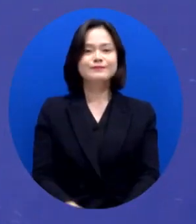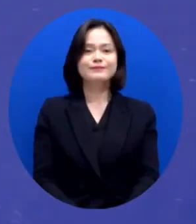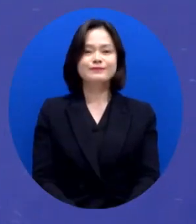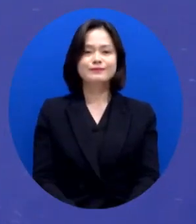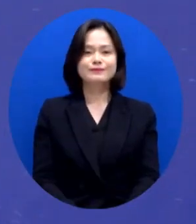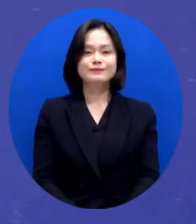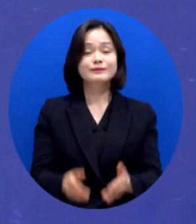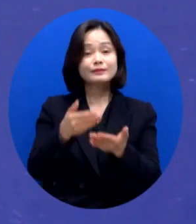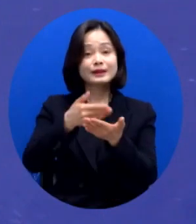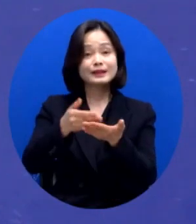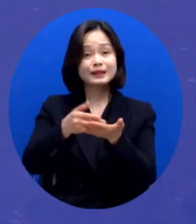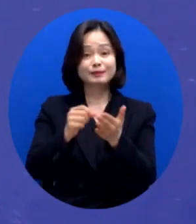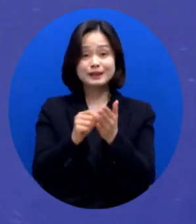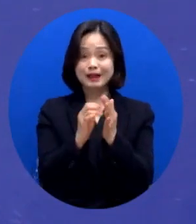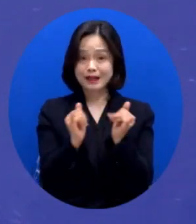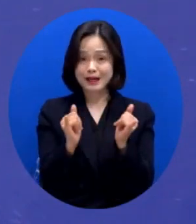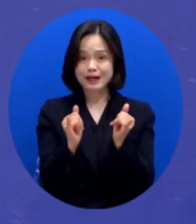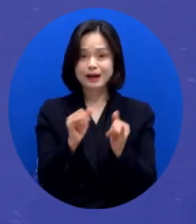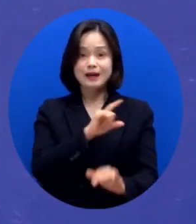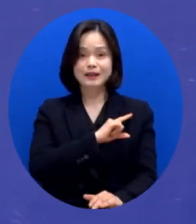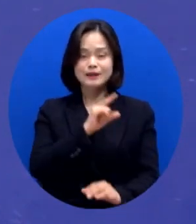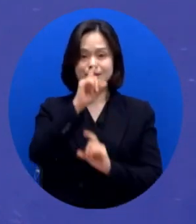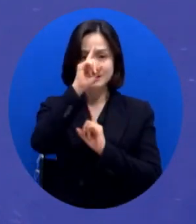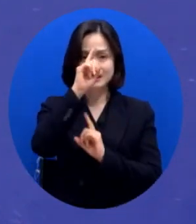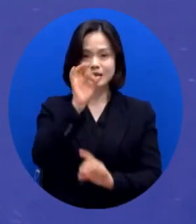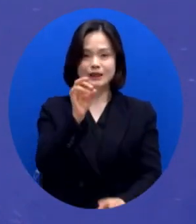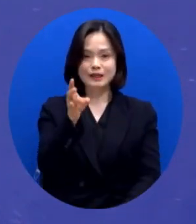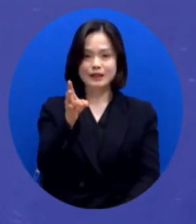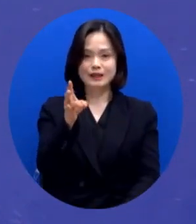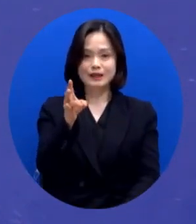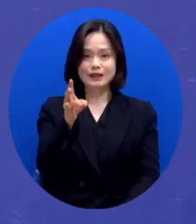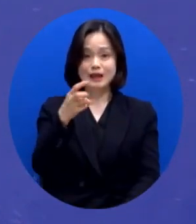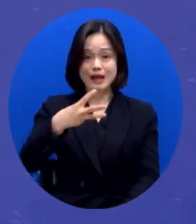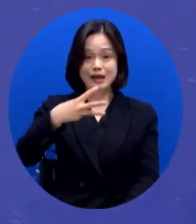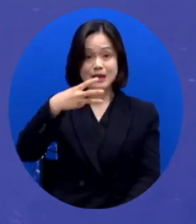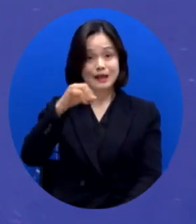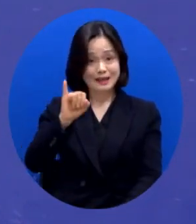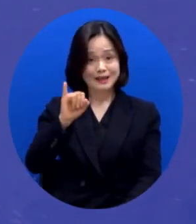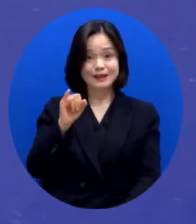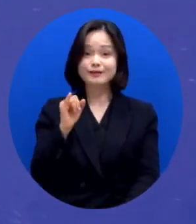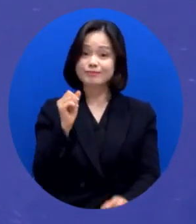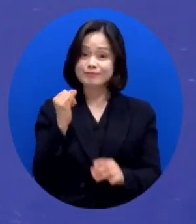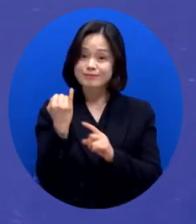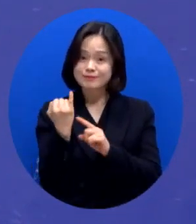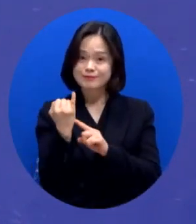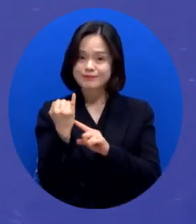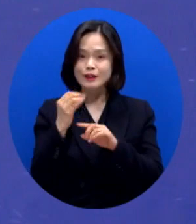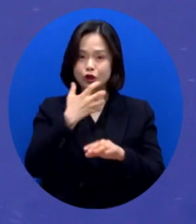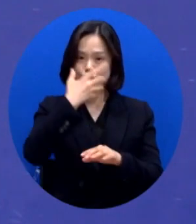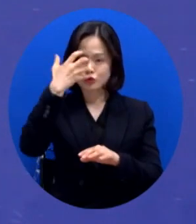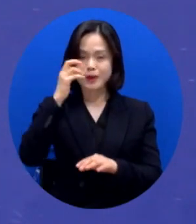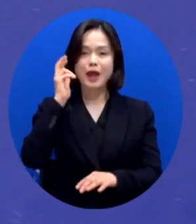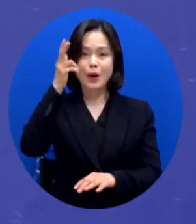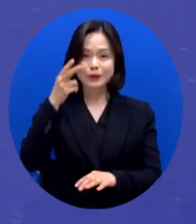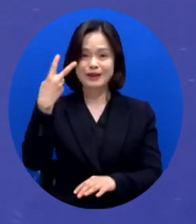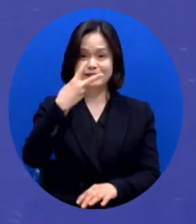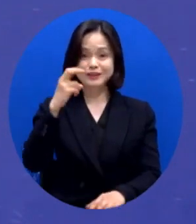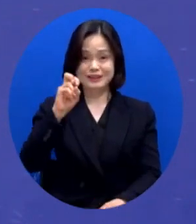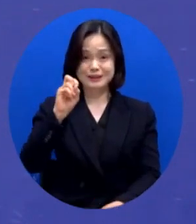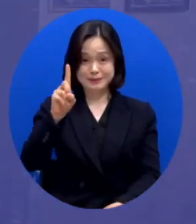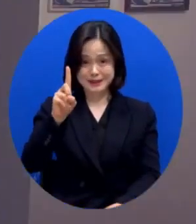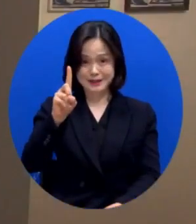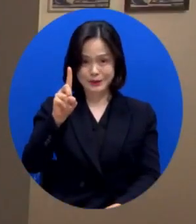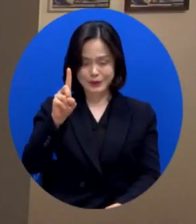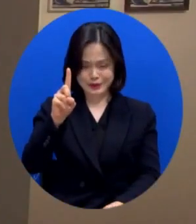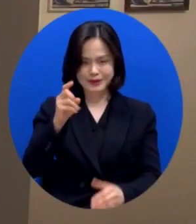일러스트레이터 작가인 이엘리 씨가 2019년에 이어 두 번째 개인전인 꿈의 호텔 2021호를 열었습니다.